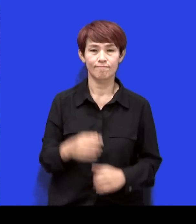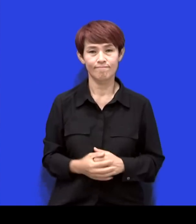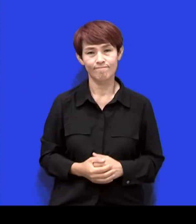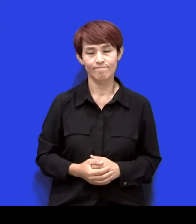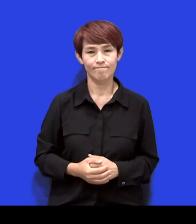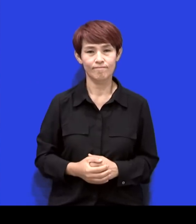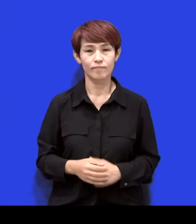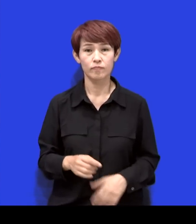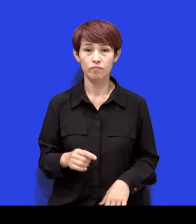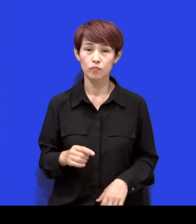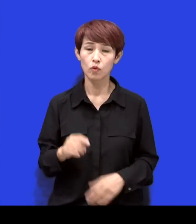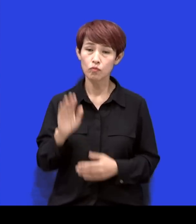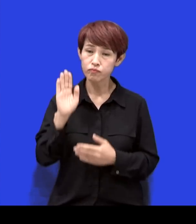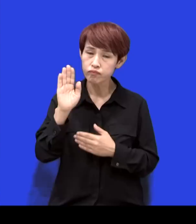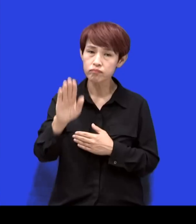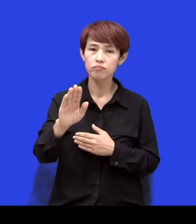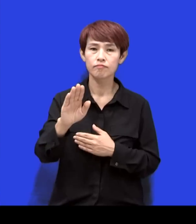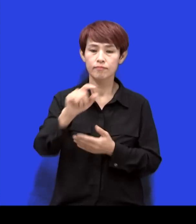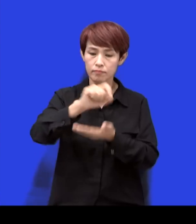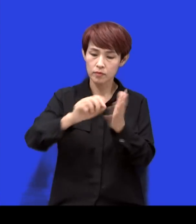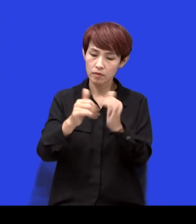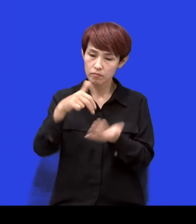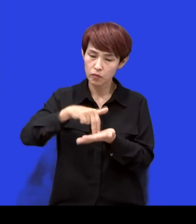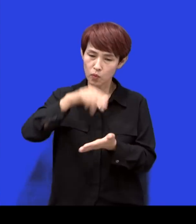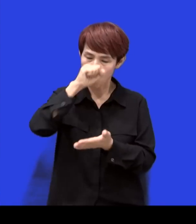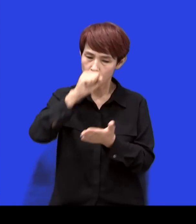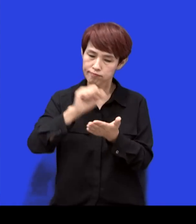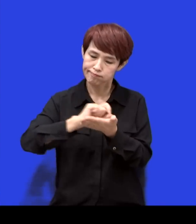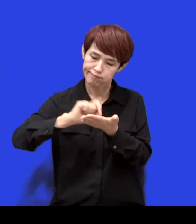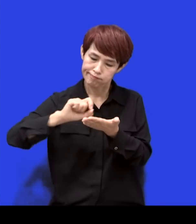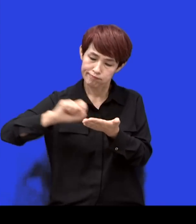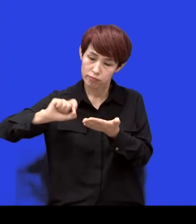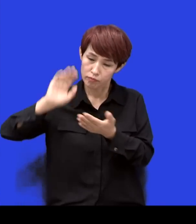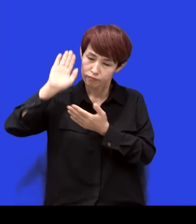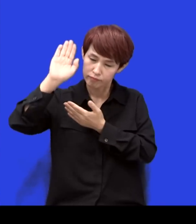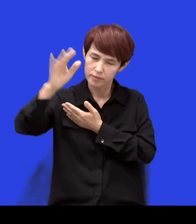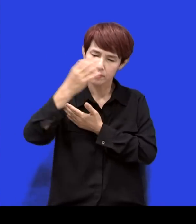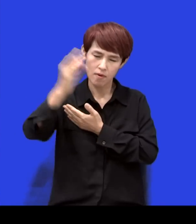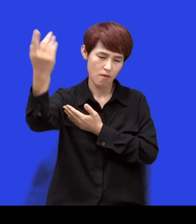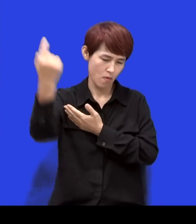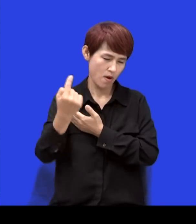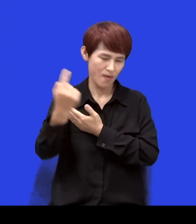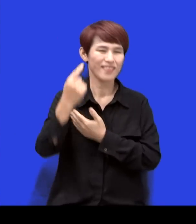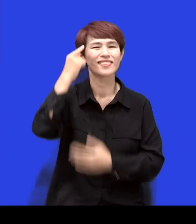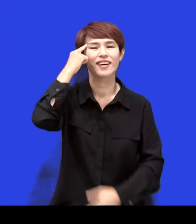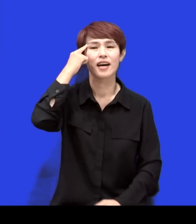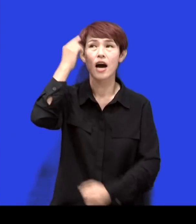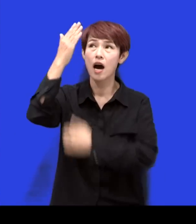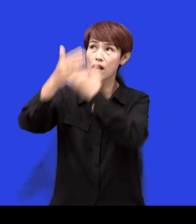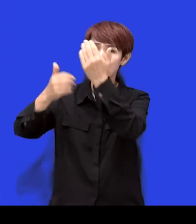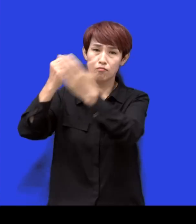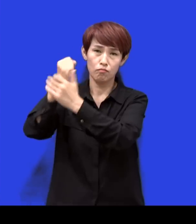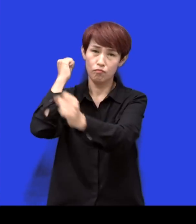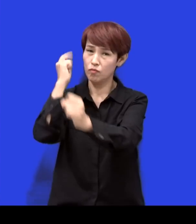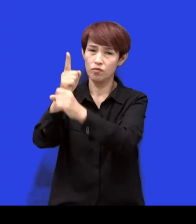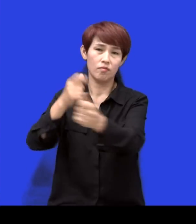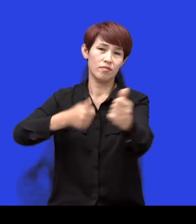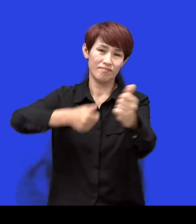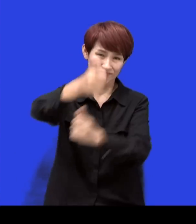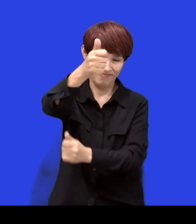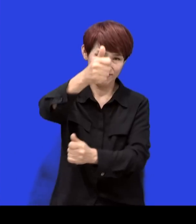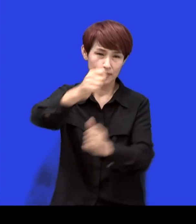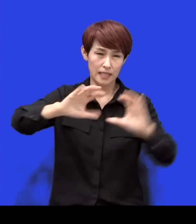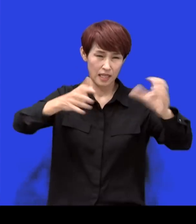좋지만 데뷔 안 하더라도 작가로서 좋은 작품을 만들다 보면 언젠가는 인정받을 것이다. 왜냐하면 하나님이 다 이미 이겼기 때문에